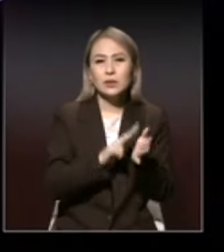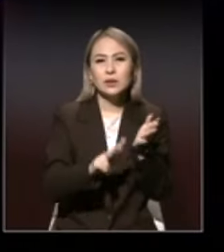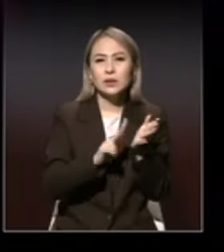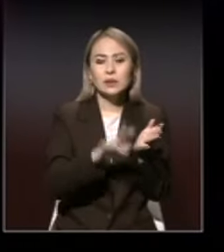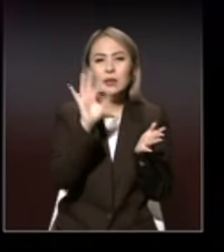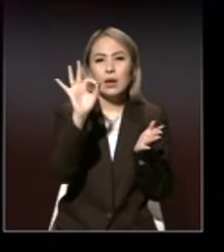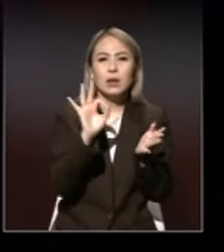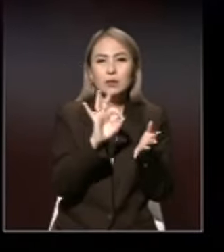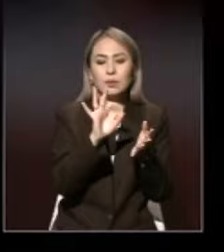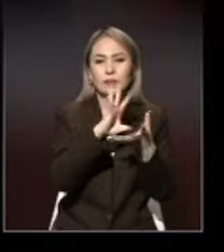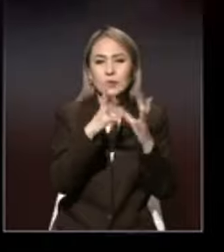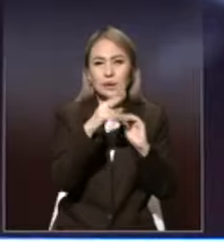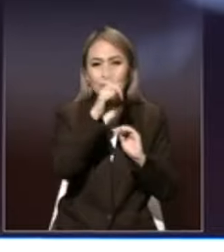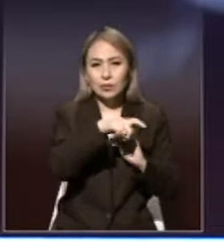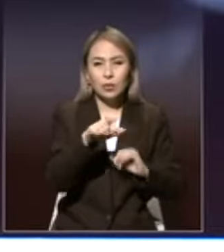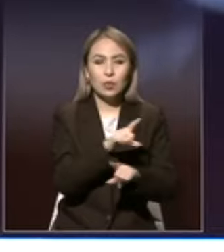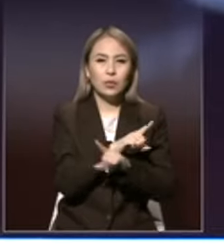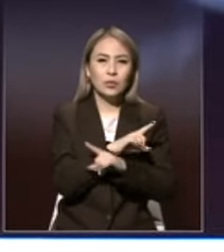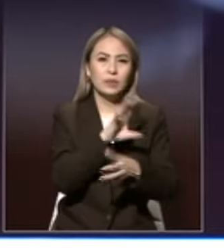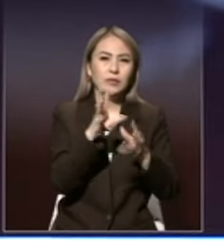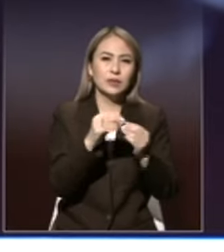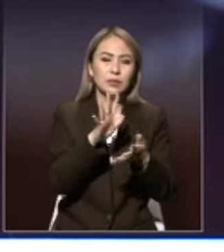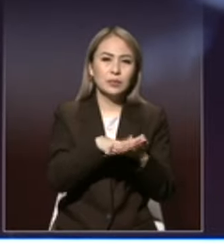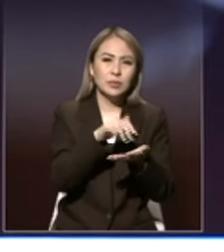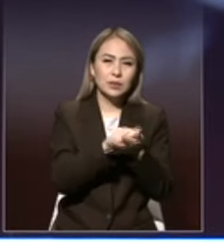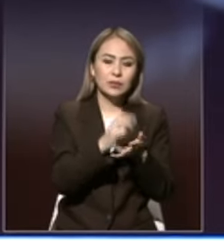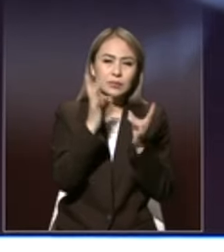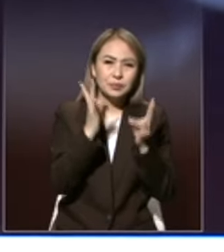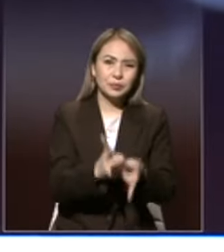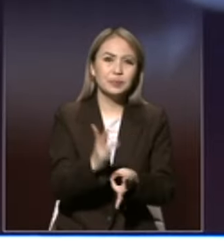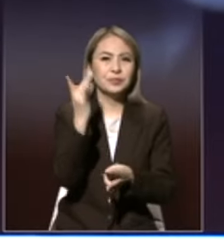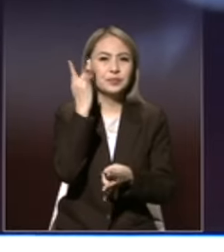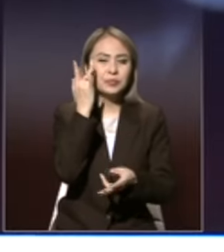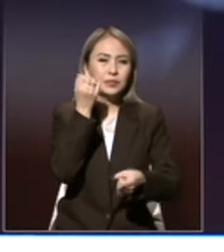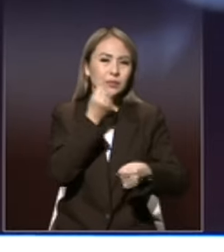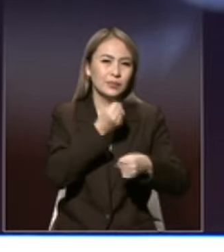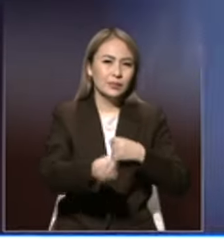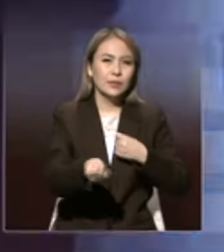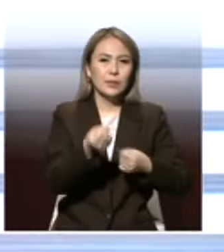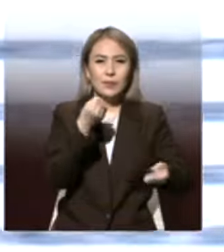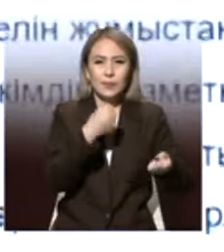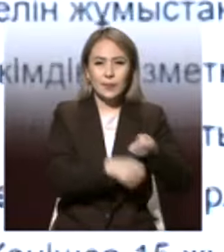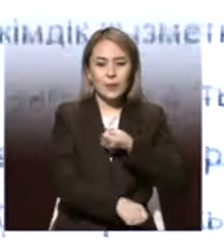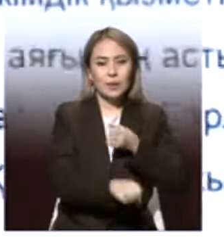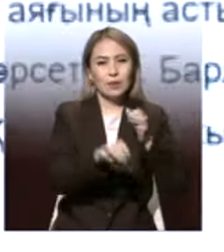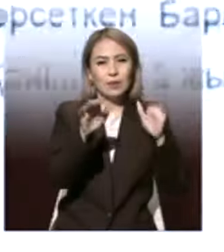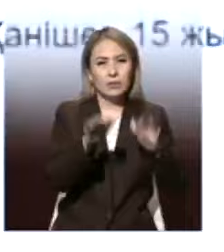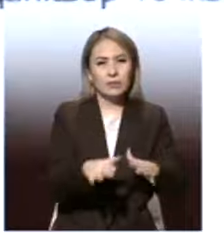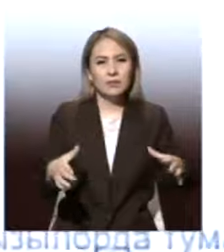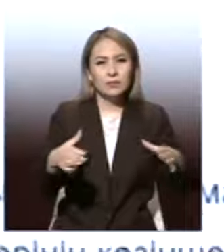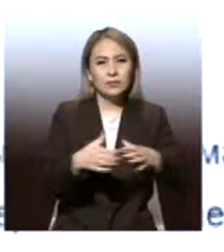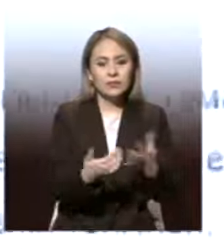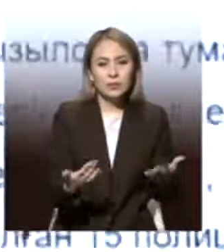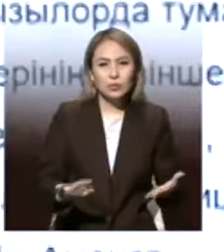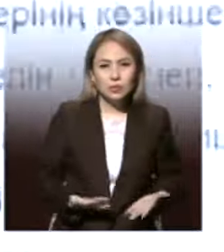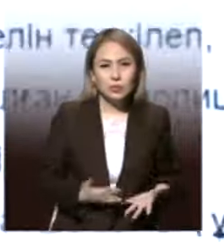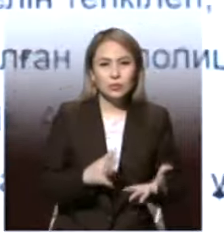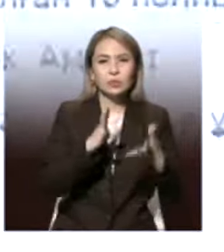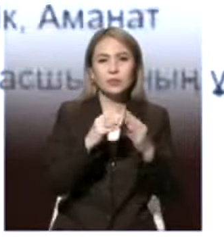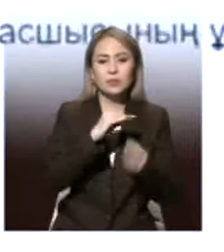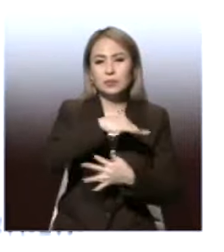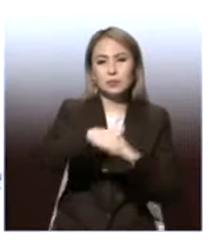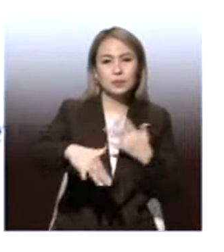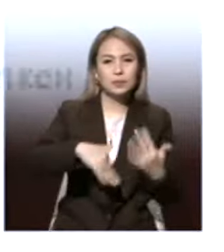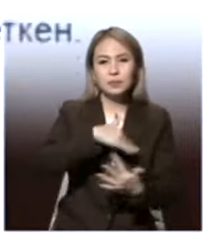осы жағдайдан опат болады? Дәп осы отбасындағы зорлық-зомбылықтың, шаңырақтағы шаттықтың кетуіне, жанжалдың себебі